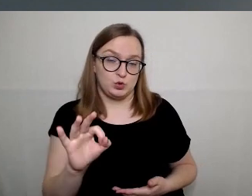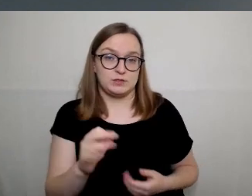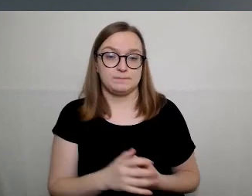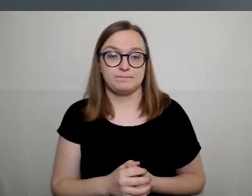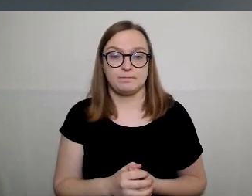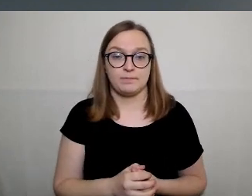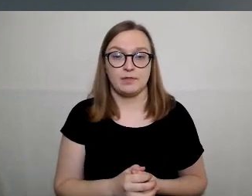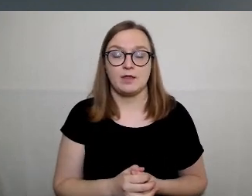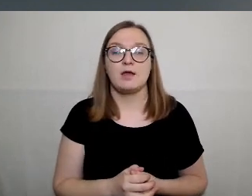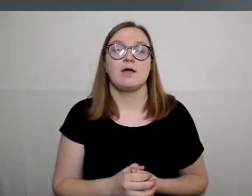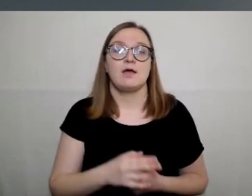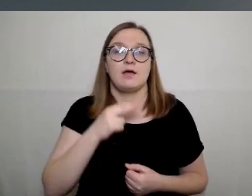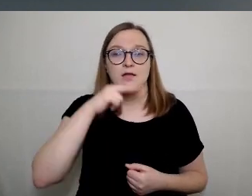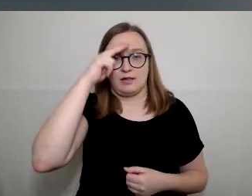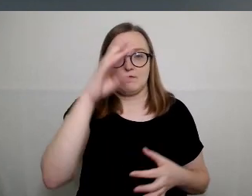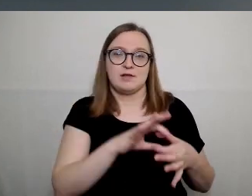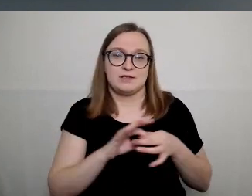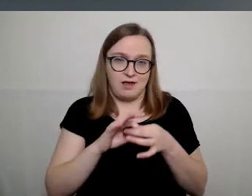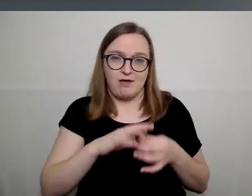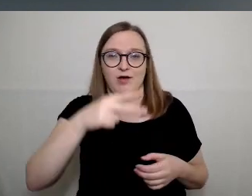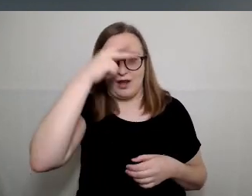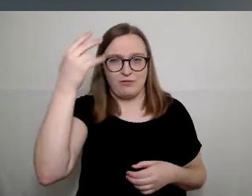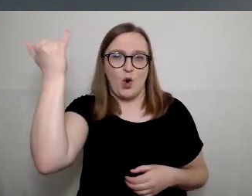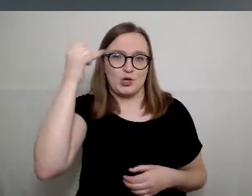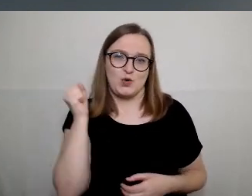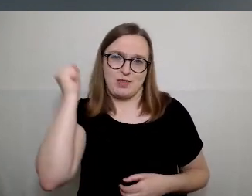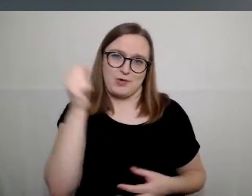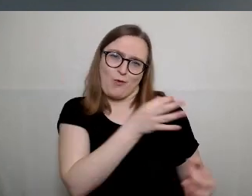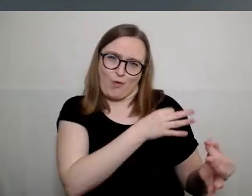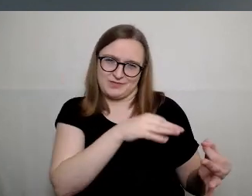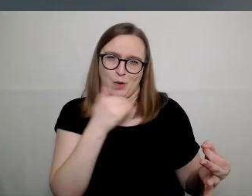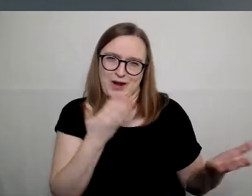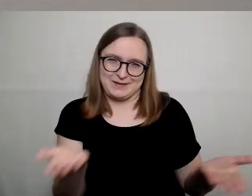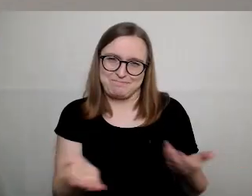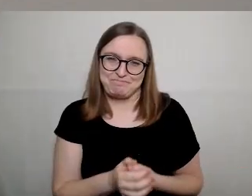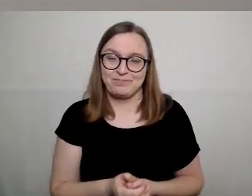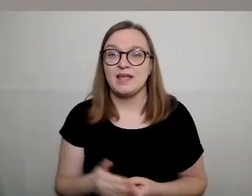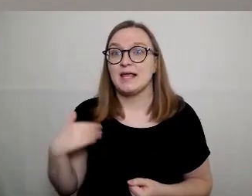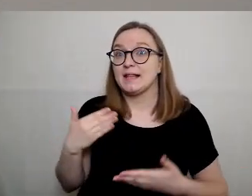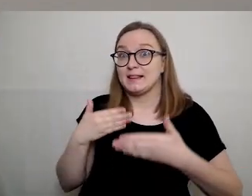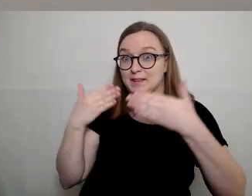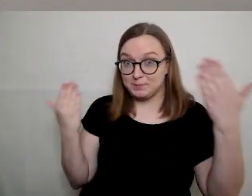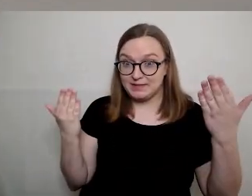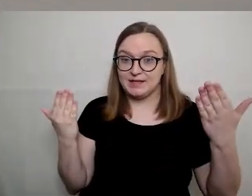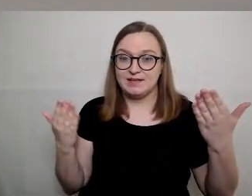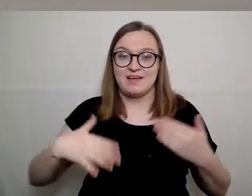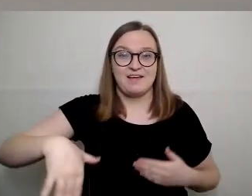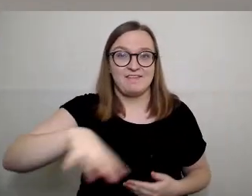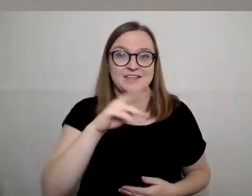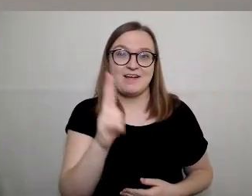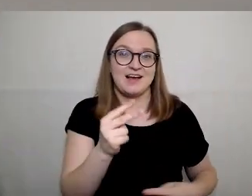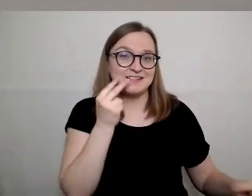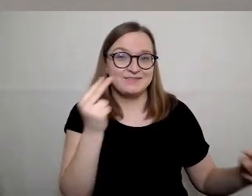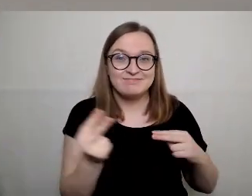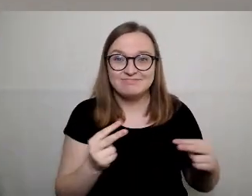Tėvynės sąjunga Lietuvos krikščionys demokratai. Taip, teisingai, ačiū. Sveiki visi žiūrovai, sveiki kolegos,